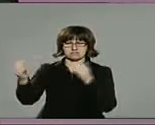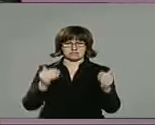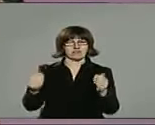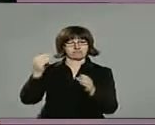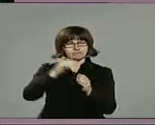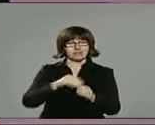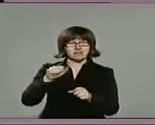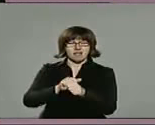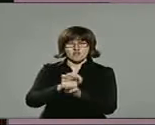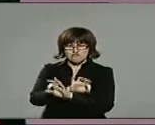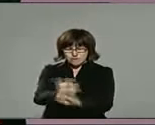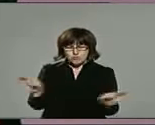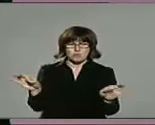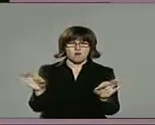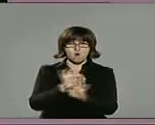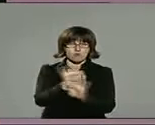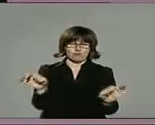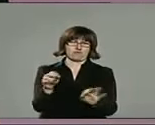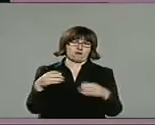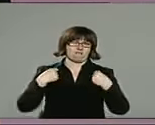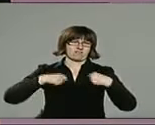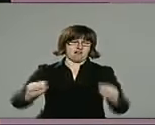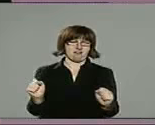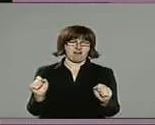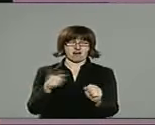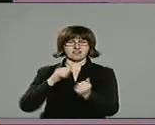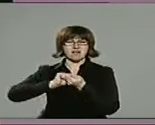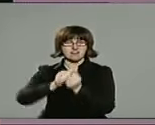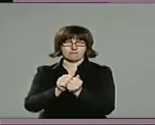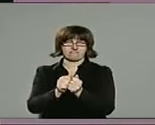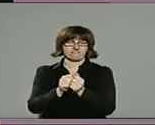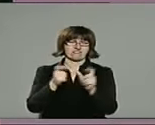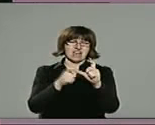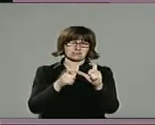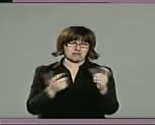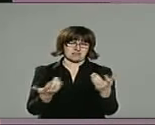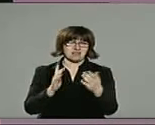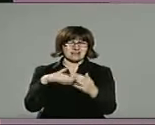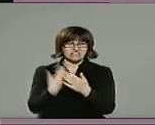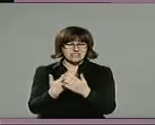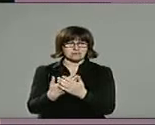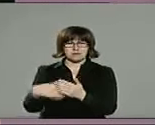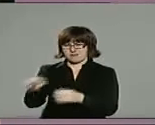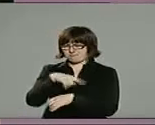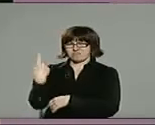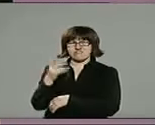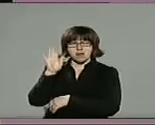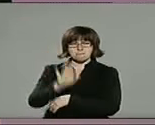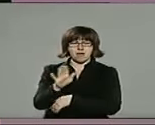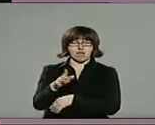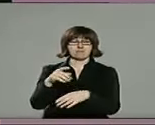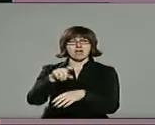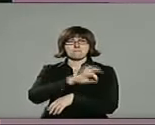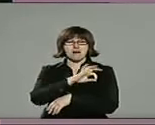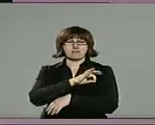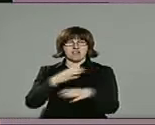wollen. Für Sie und Ihre Freiheit kämpft die SPD. Und deshalb sind und bleiben wir die